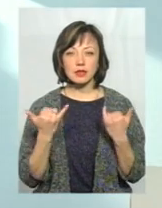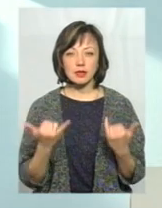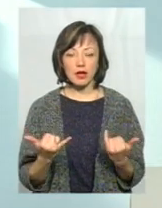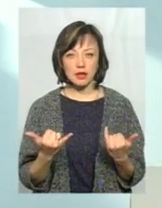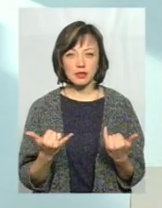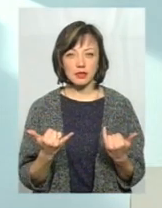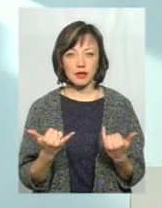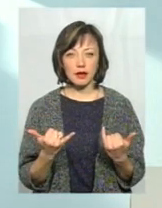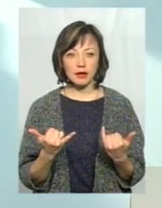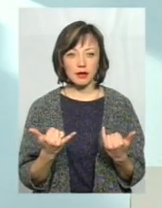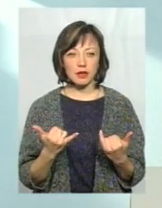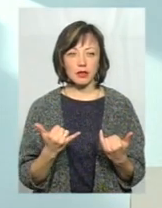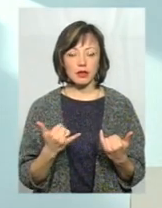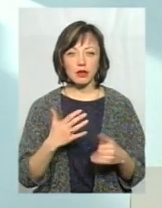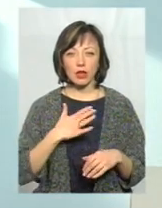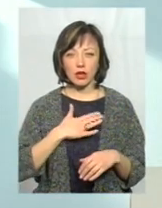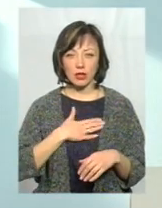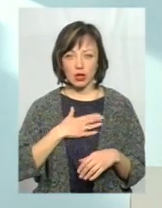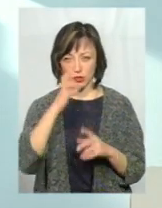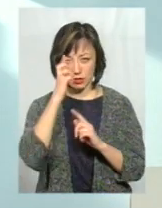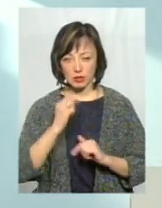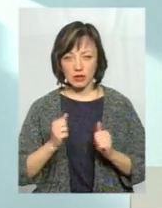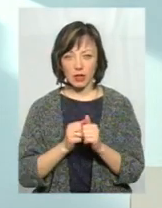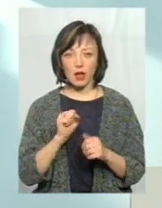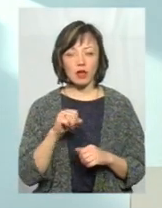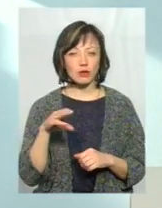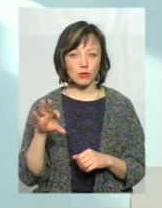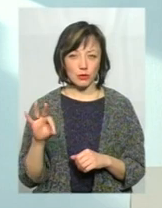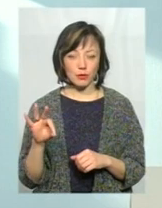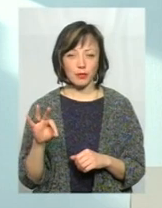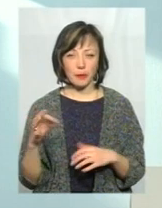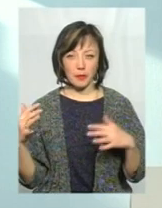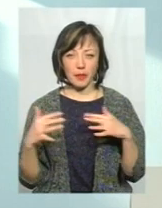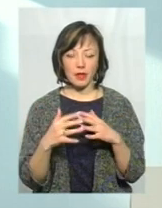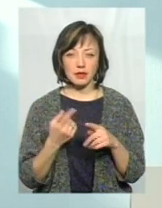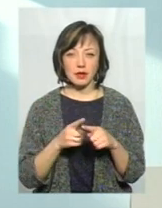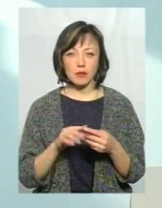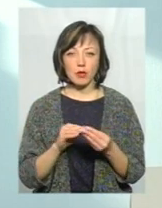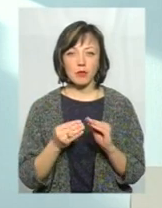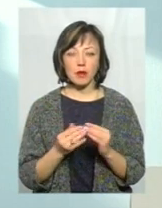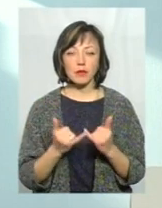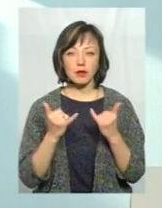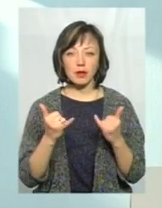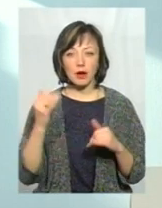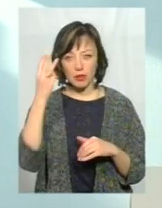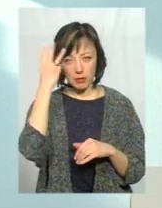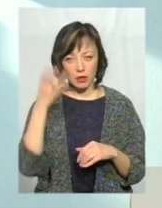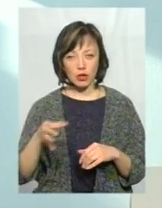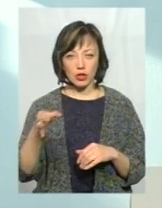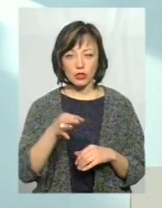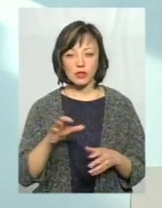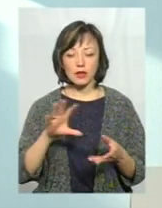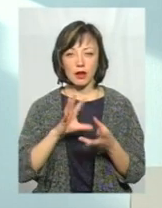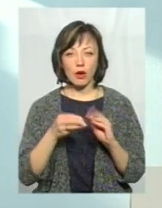на нашій землі антитерористична операція, то, звичайно, ця проблема для Хмельниччини і для